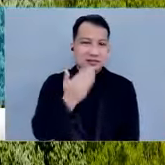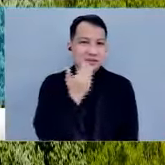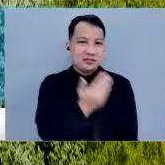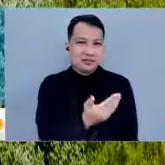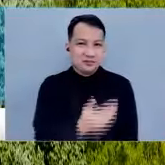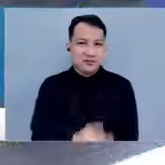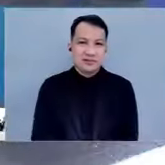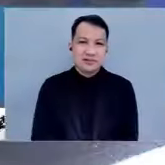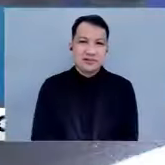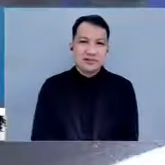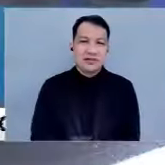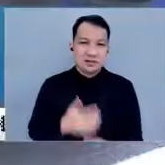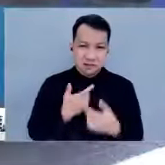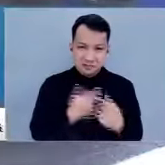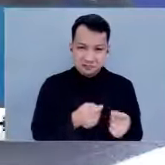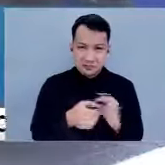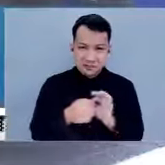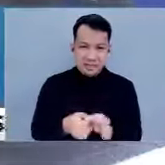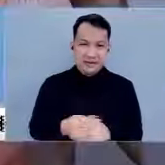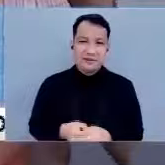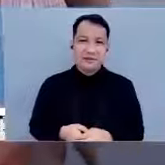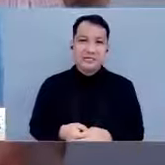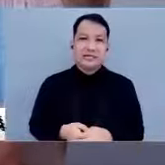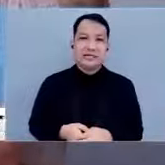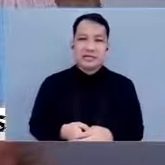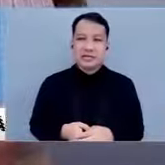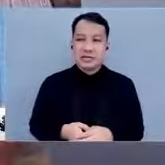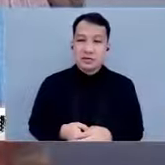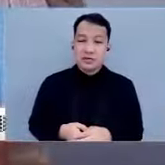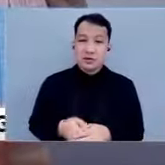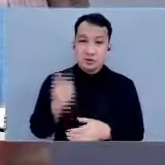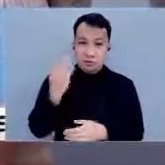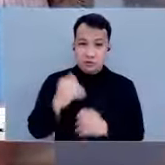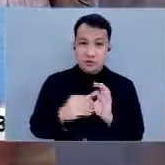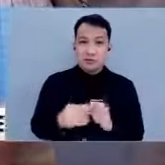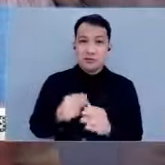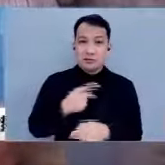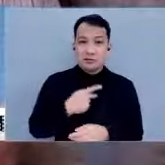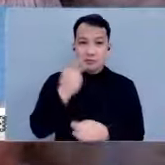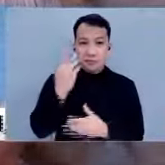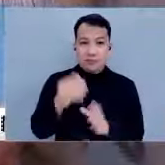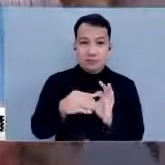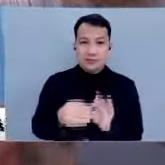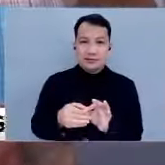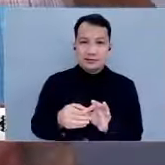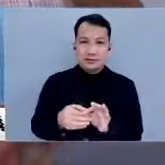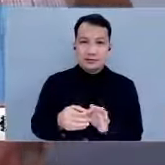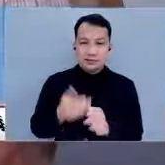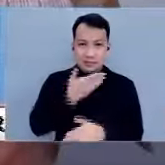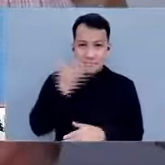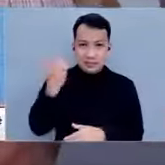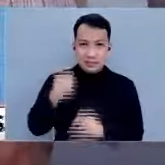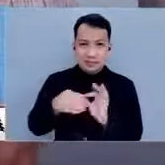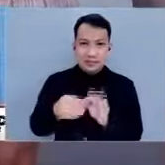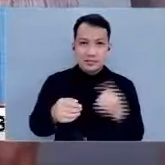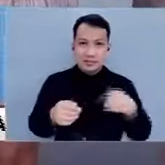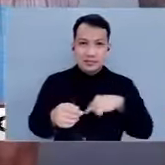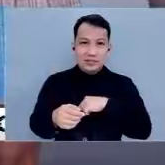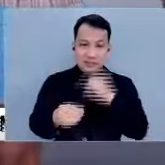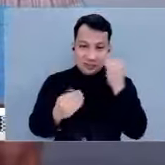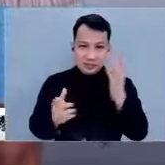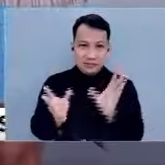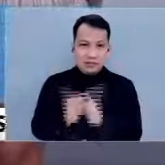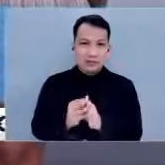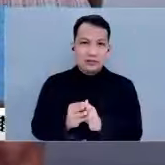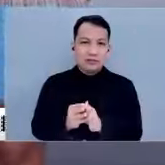nararamdaman namin yon at nararamdaman din namin yung inyong passion at dedication sa ginagawa niyo ang best part Maui nakita mo